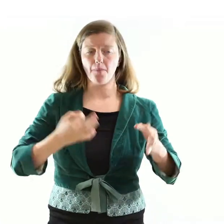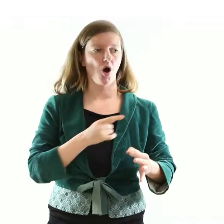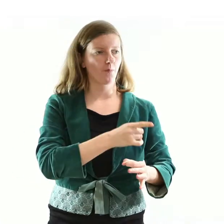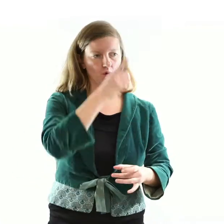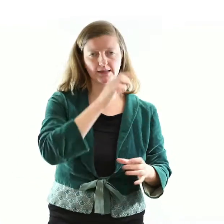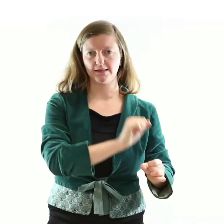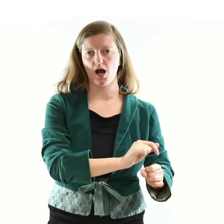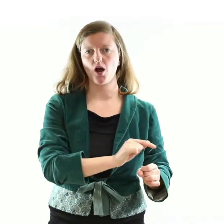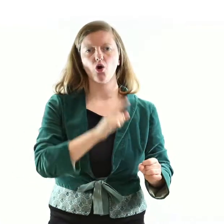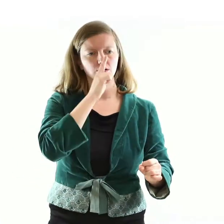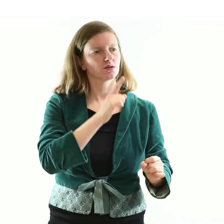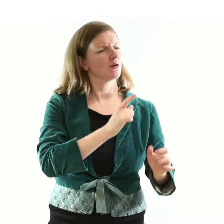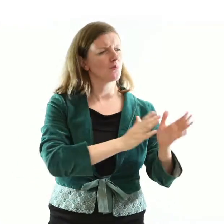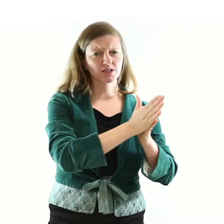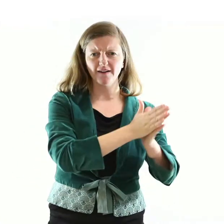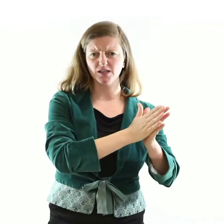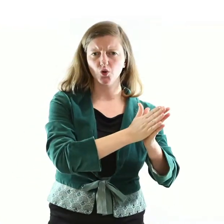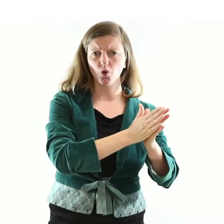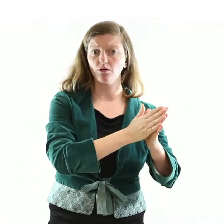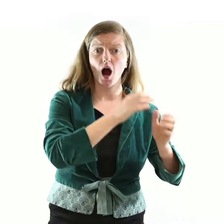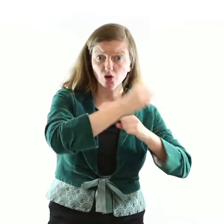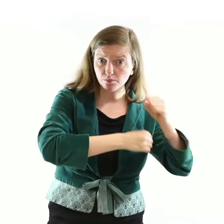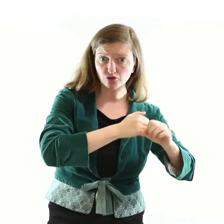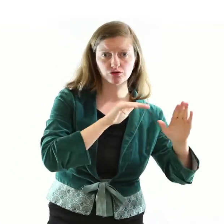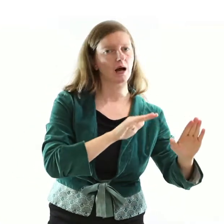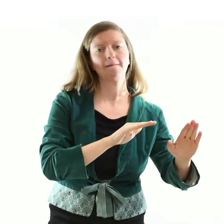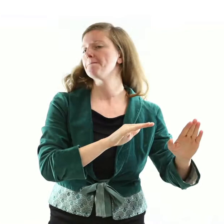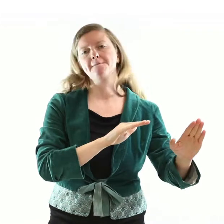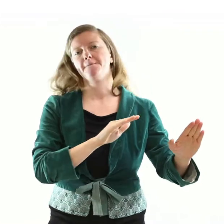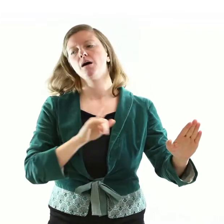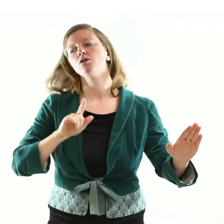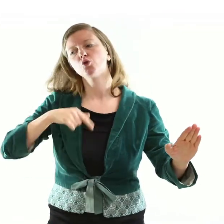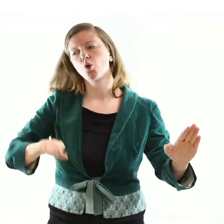angewiesen ist. Und eine motivierte Polizei ist